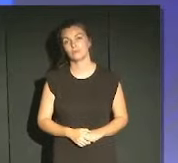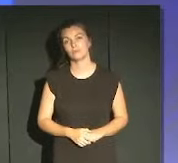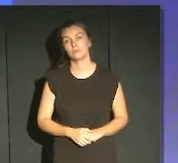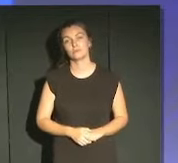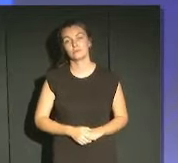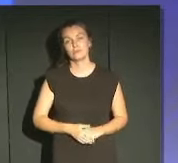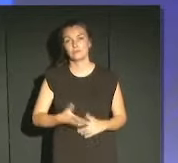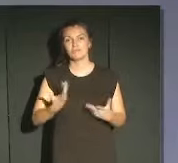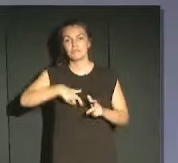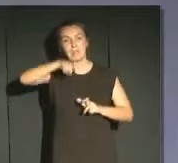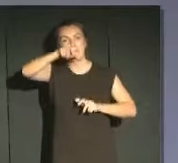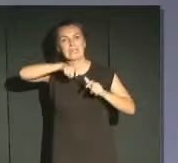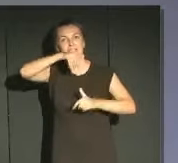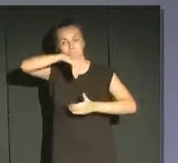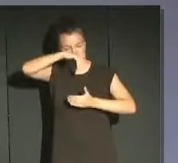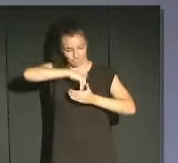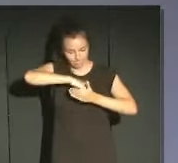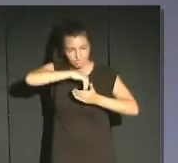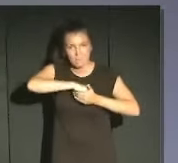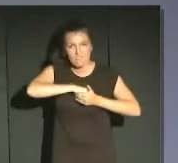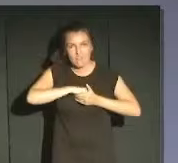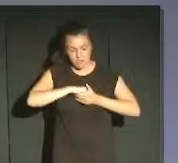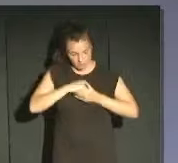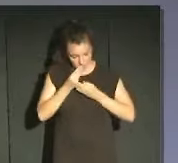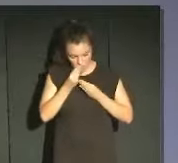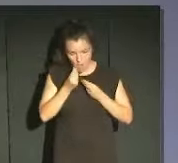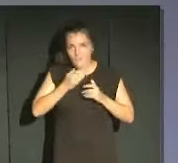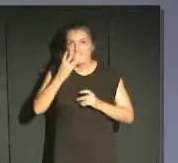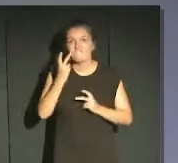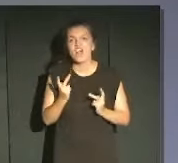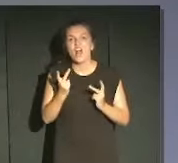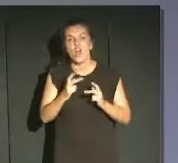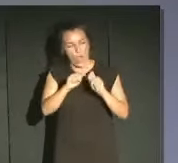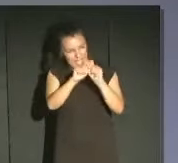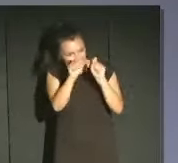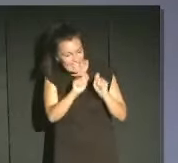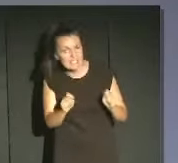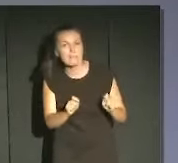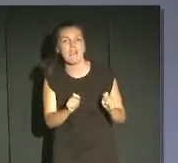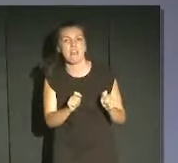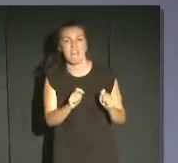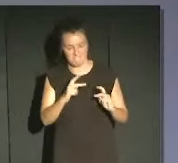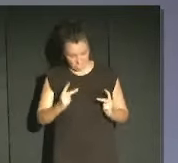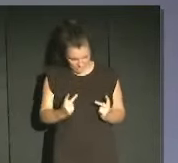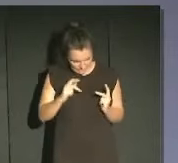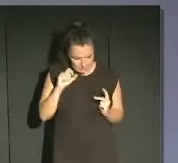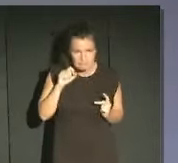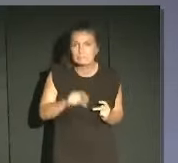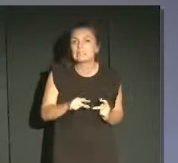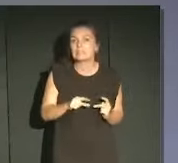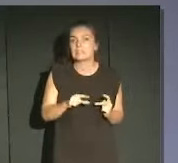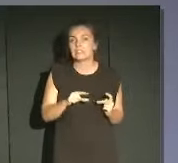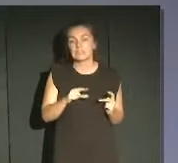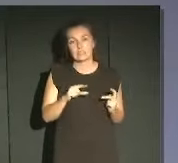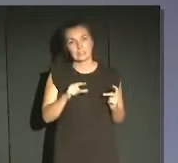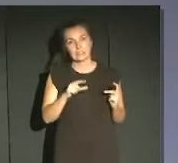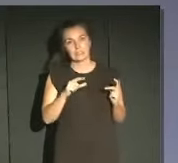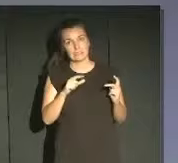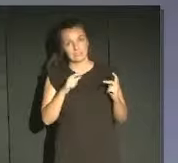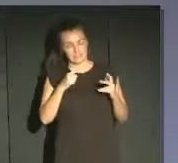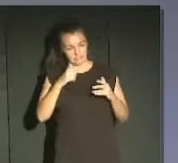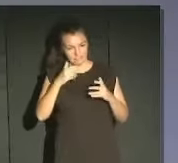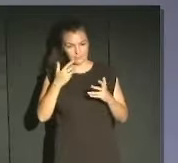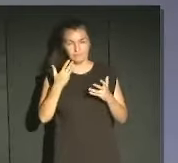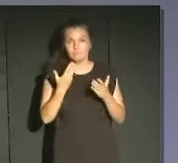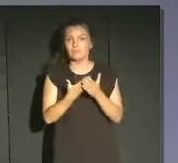animés de valeur de respect ces valeurs qu' faut le reconnaître on fait la renommée